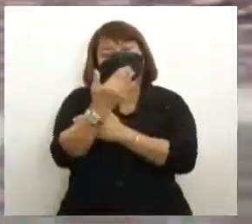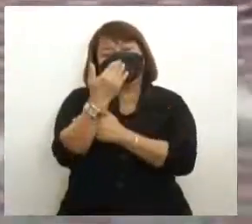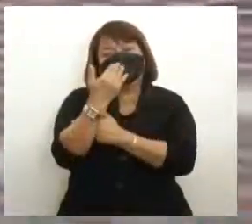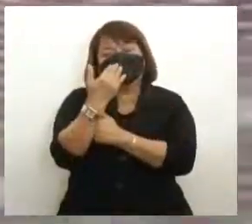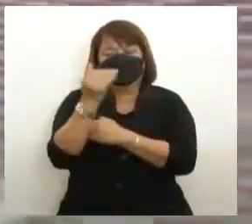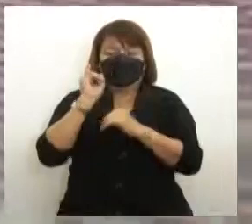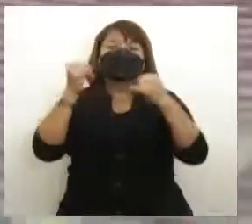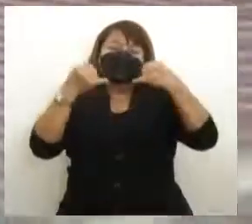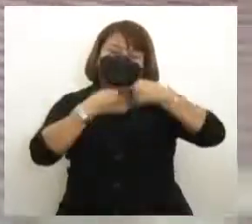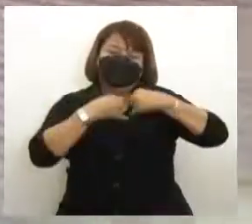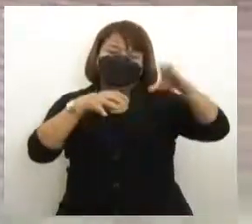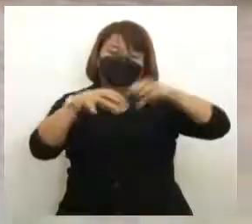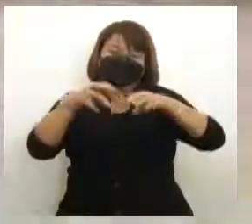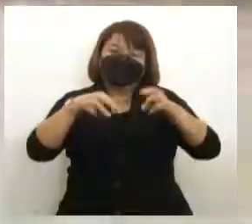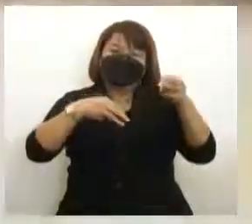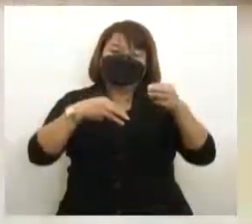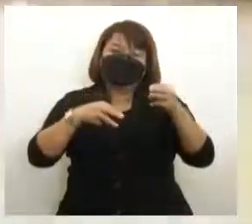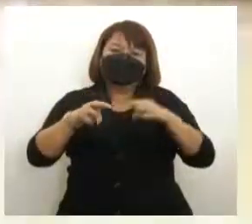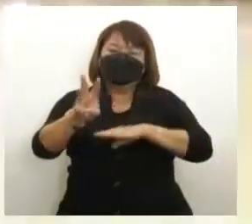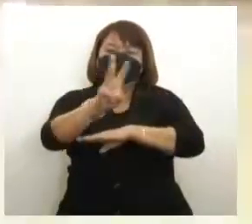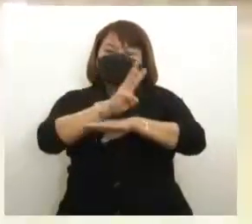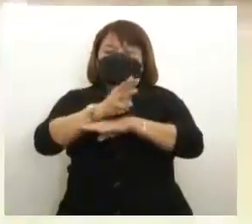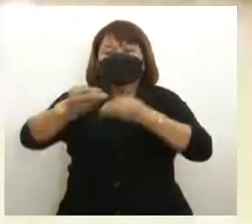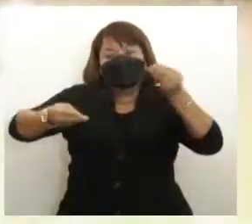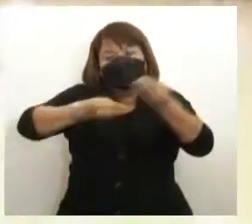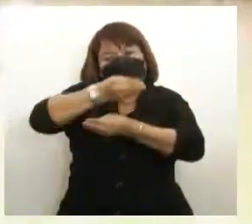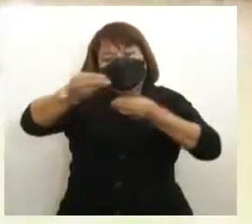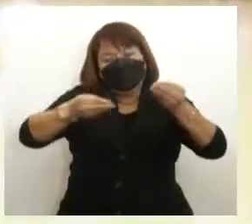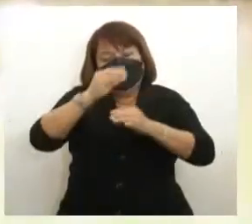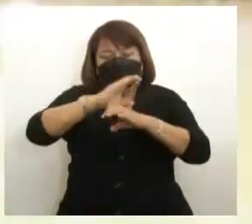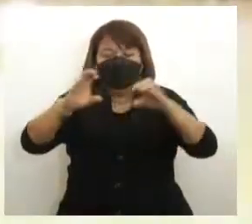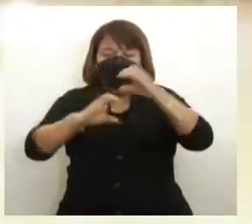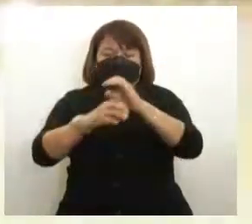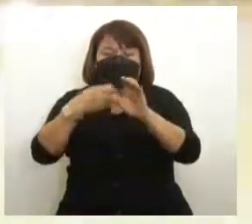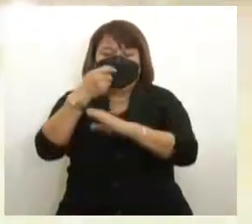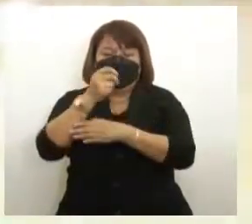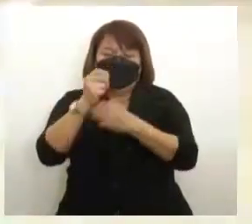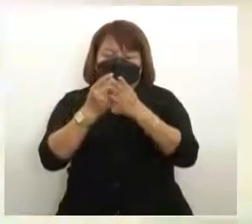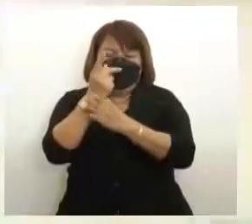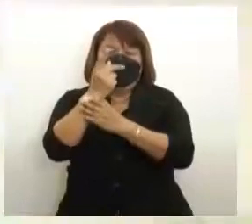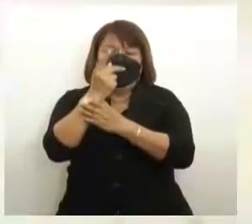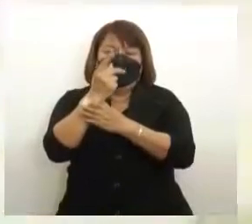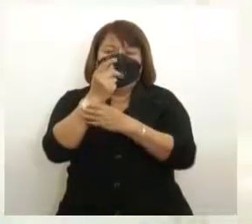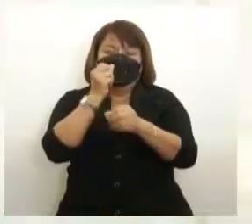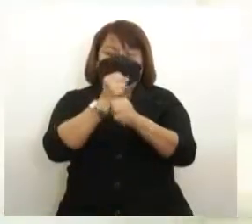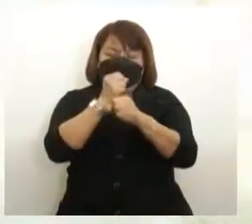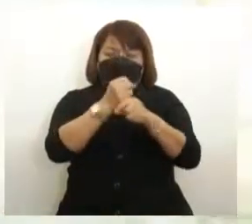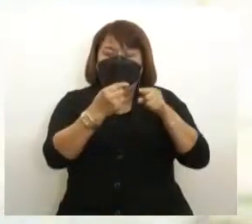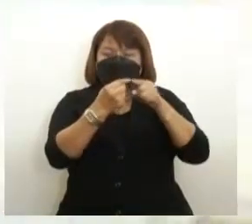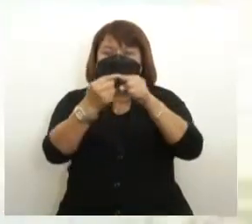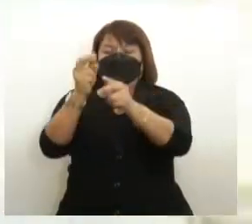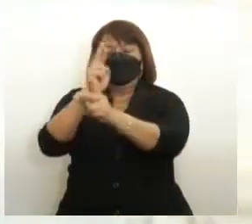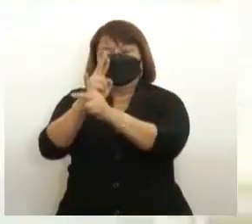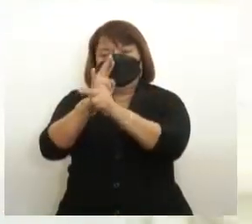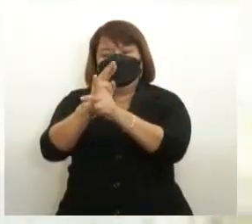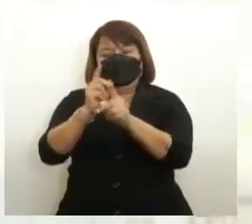าพในการจัดเวทีแลกเปลี่ยนเรียนรู้โครงการอารยะเกษตรสืบสานรักษาต่อยอดตามแนวพระ